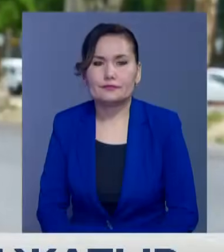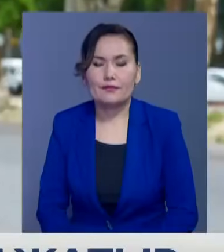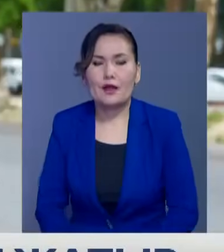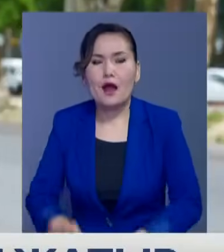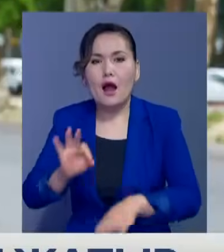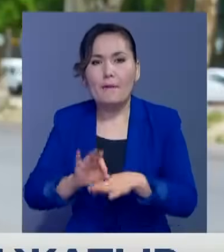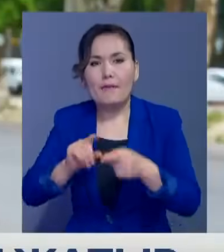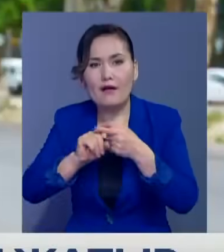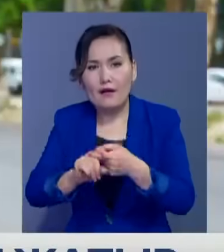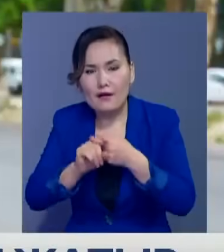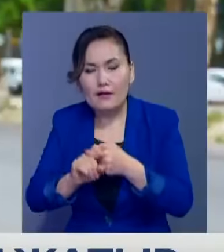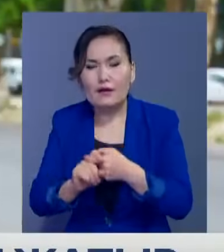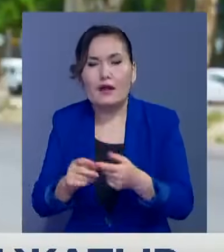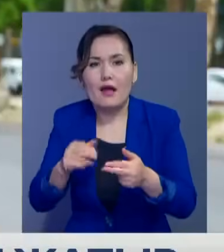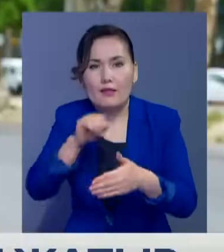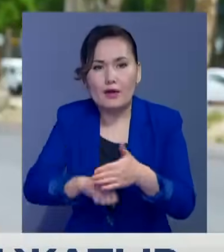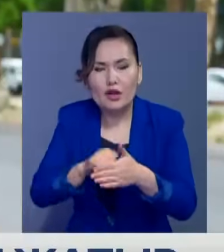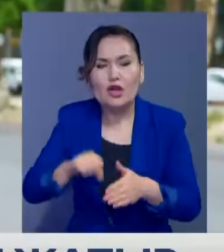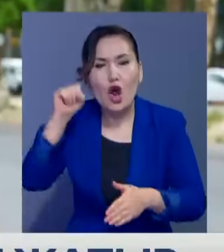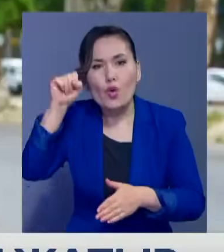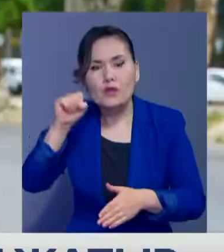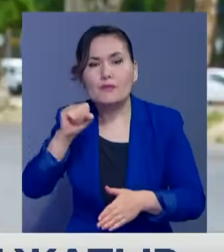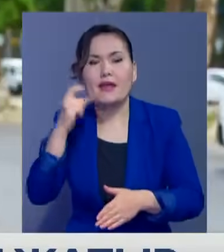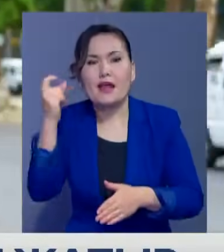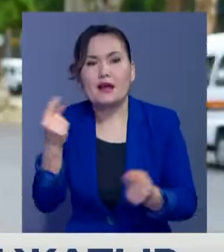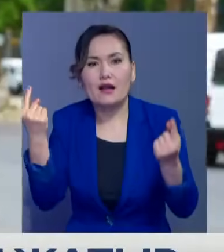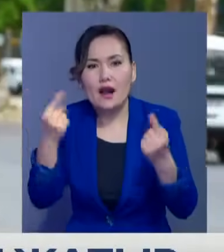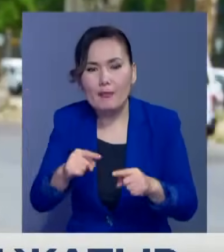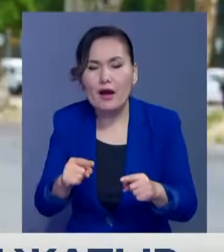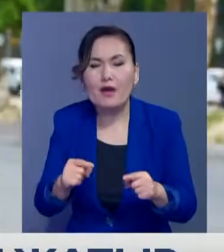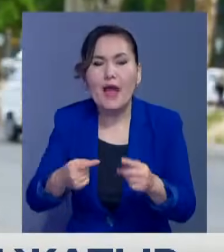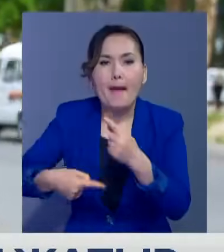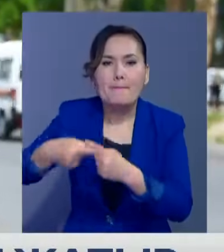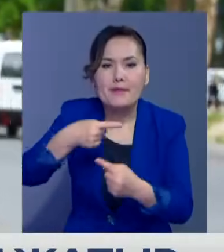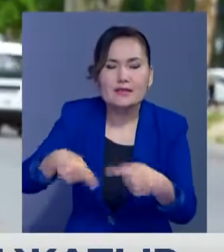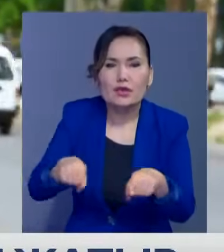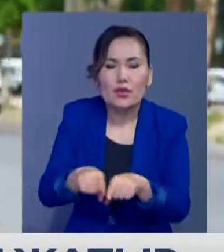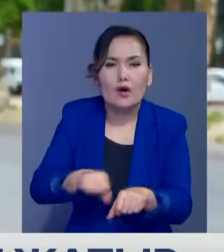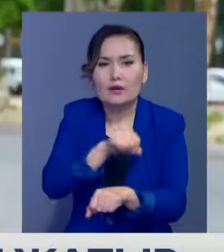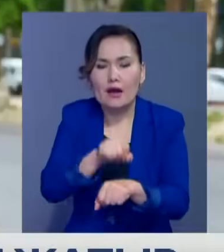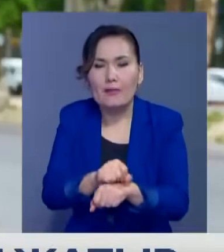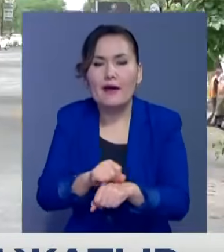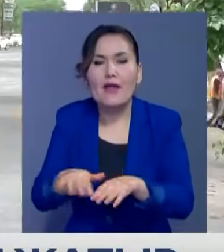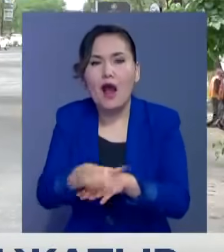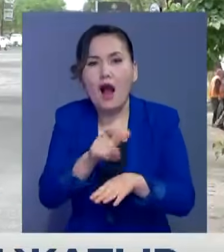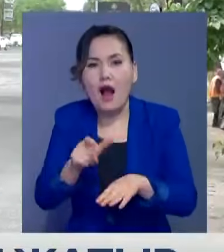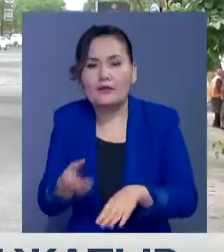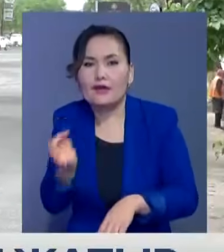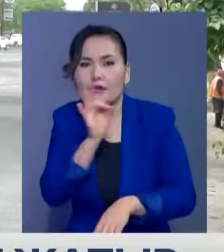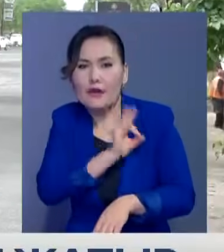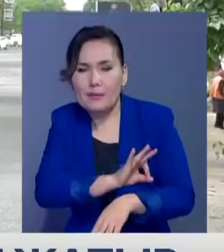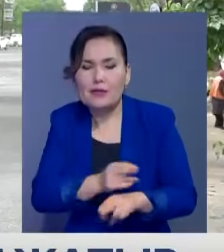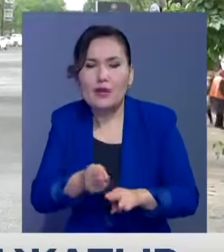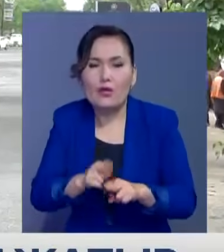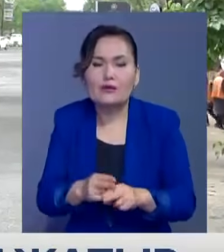Пандемия өзбек экономикасының қаржылай қыспақ қалды. Шағын және орта бизнестің дені тұралап тұр. Халықтың табысы азайып, екі қолға бір